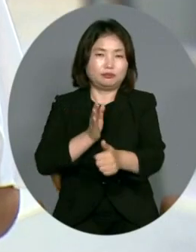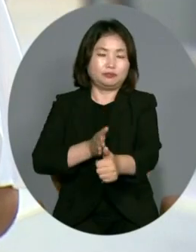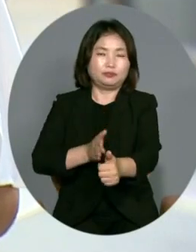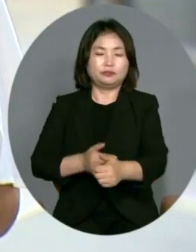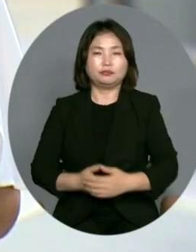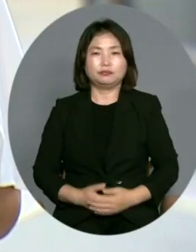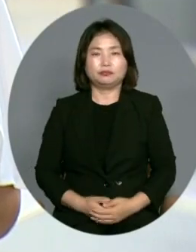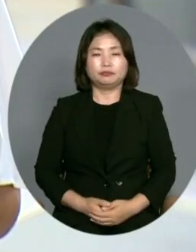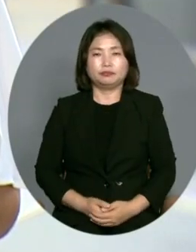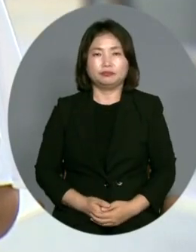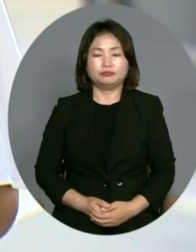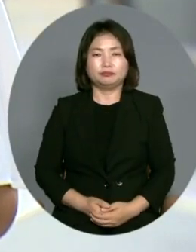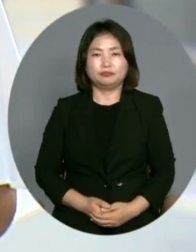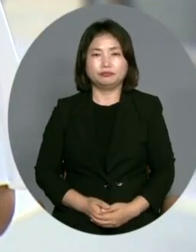mbc 뉴스 이 돈입니다